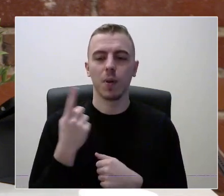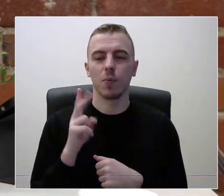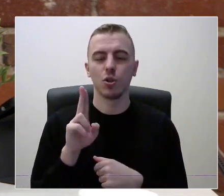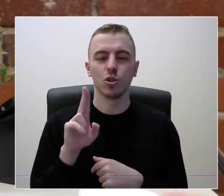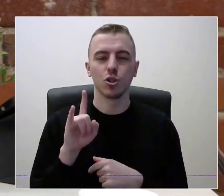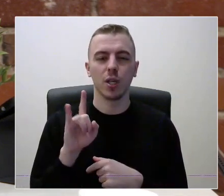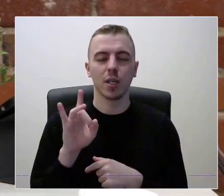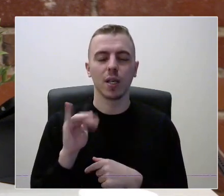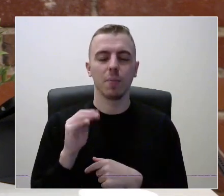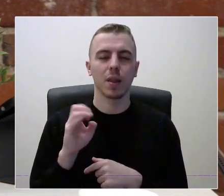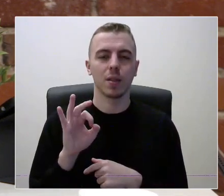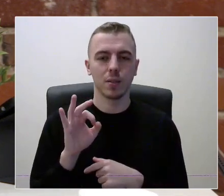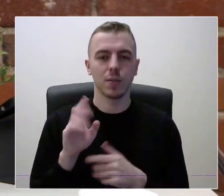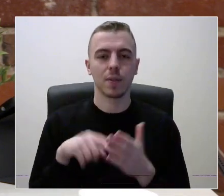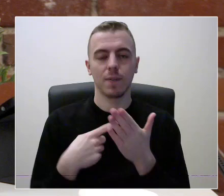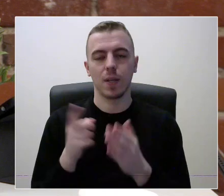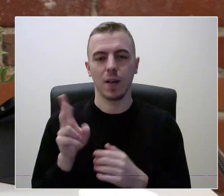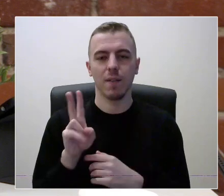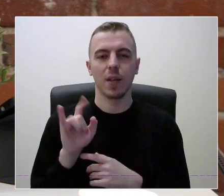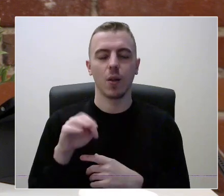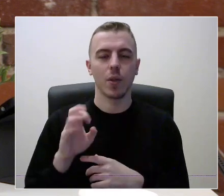užduotų klausimą Vytautui, prašau.